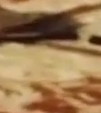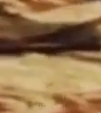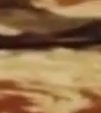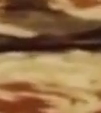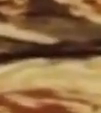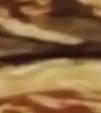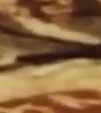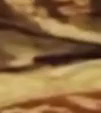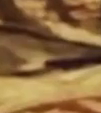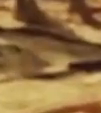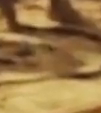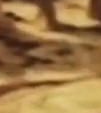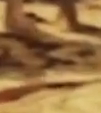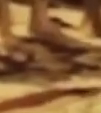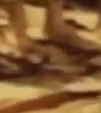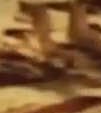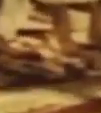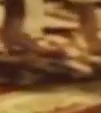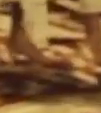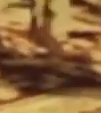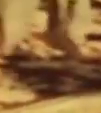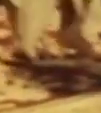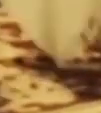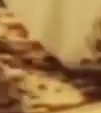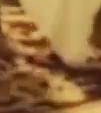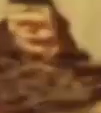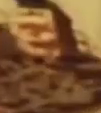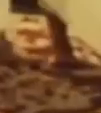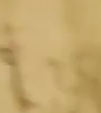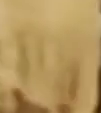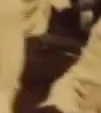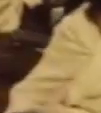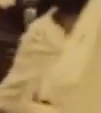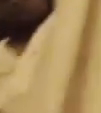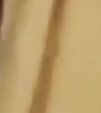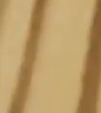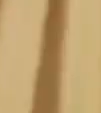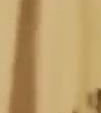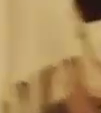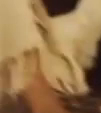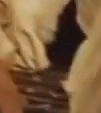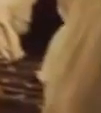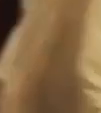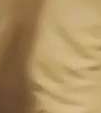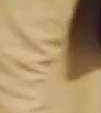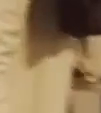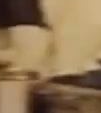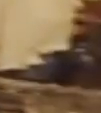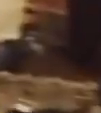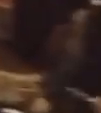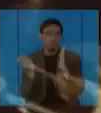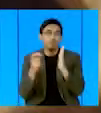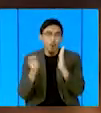tenda-tenda tempat mereka bermalam. Usai melaksanakan sholat bersama, para jemaah mengumpulkan batu kerikil yang akan digunakan dalam